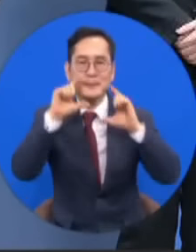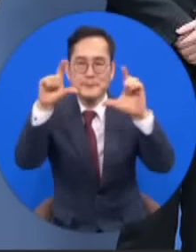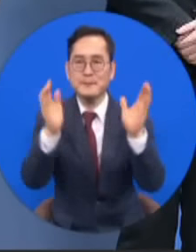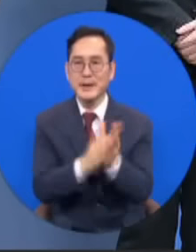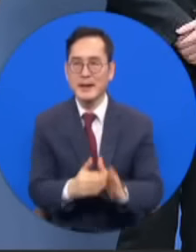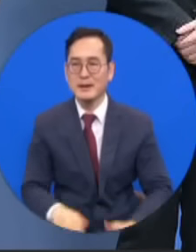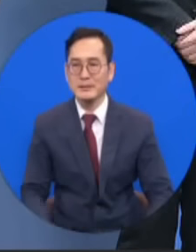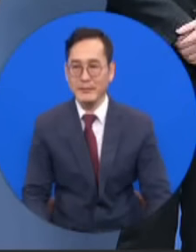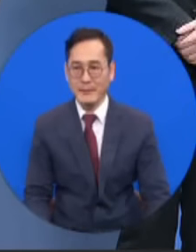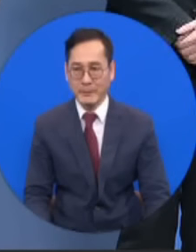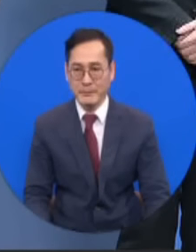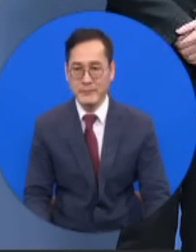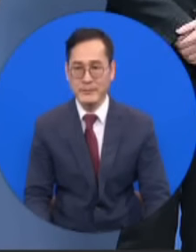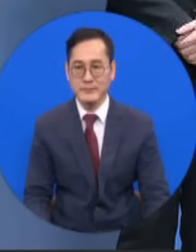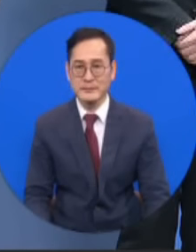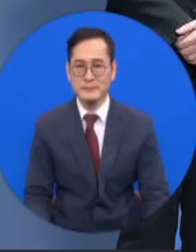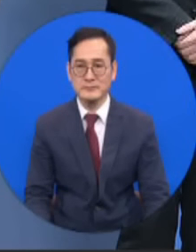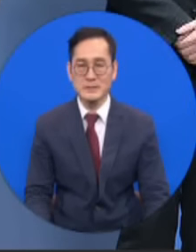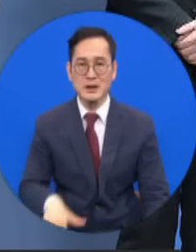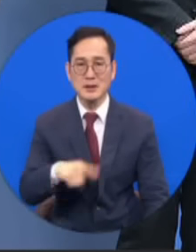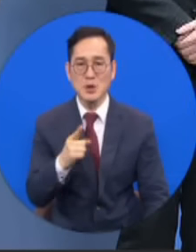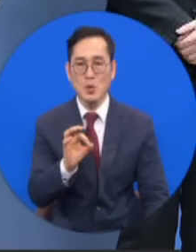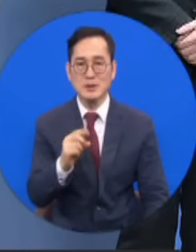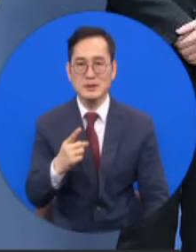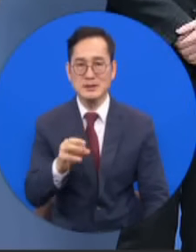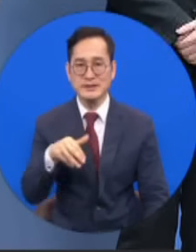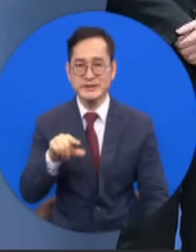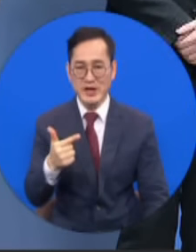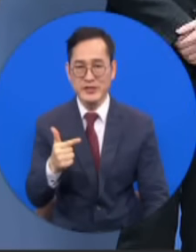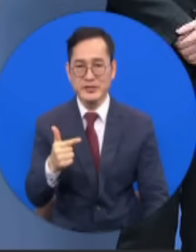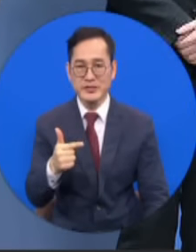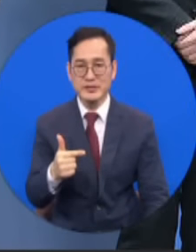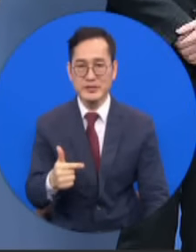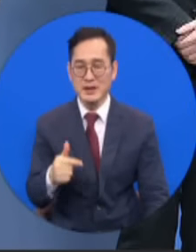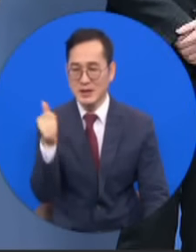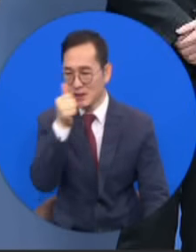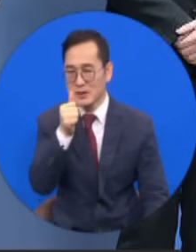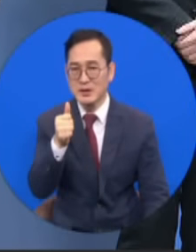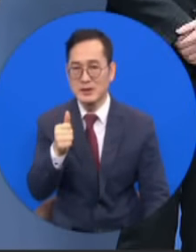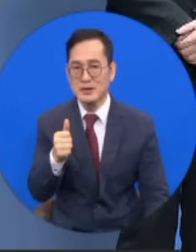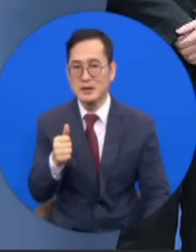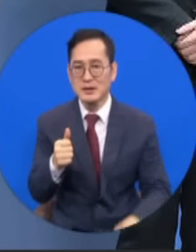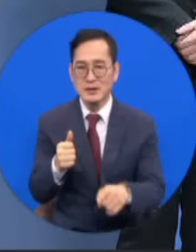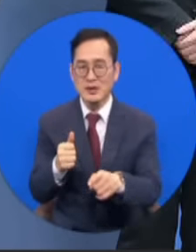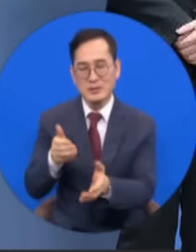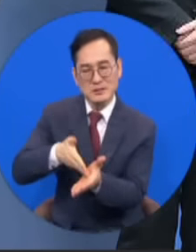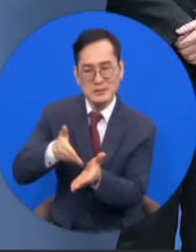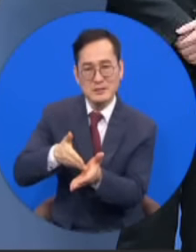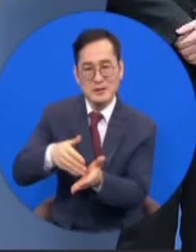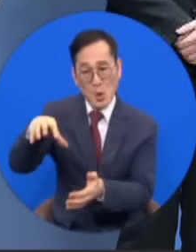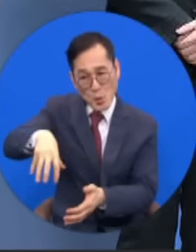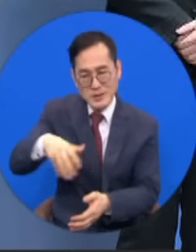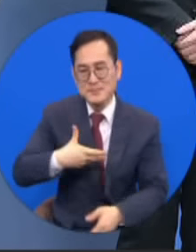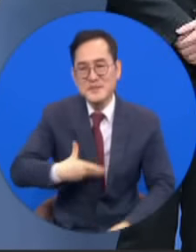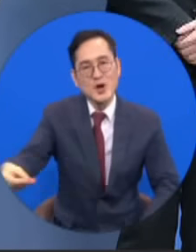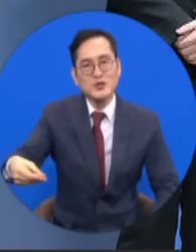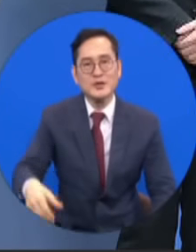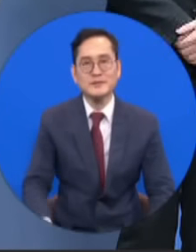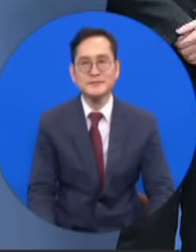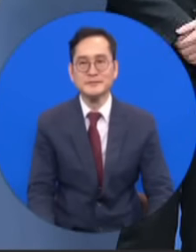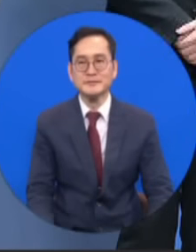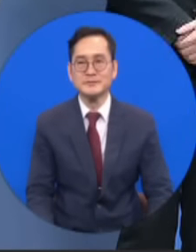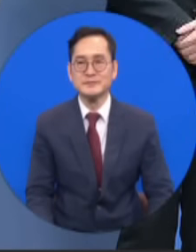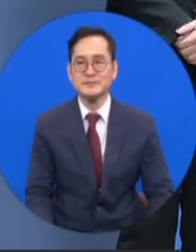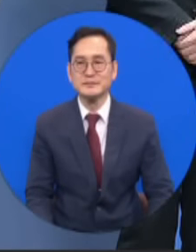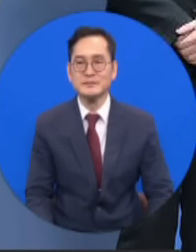천명 자 조천 의원이 어 기자회견장을 발해 줬다고 합니다 더불어민주당 소속 천명 청년 당원이 어제 탈당 선언